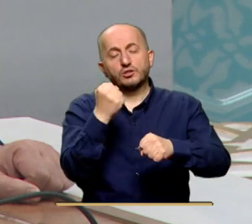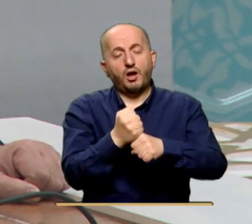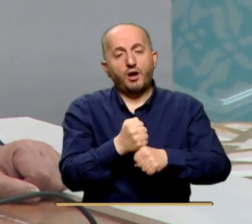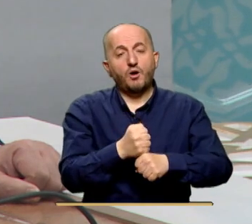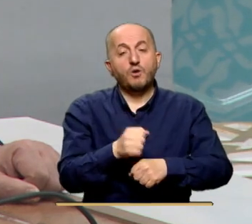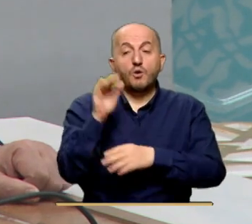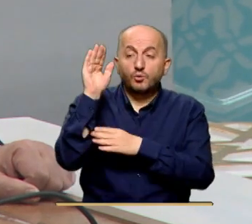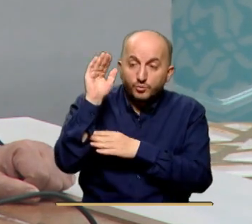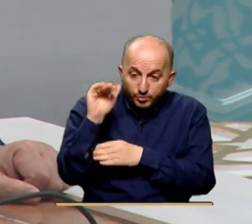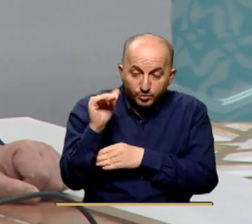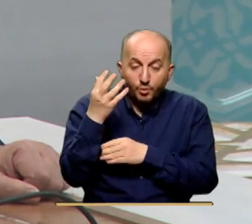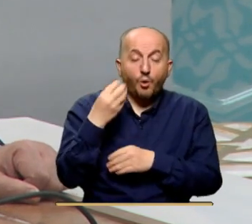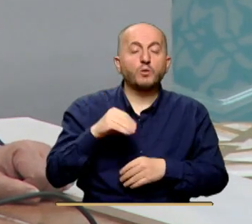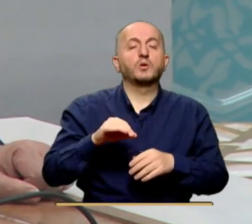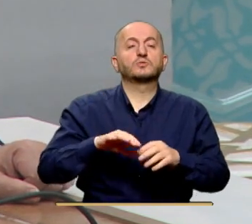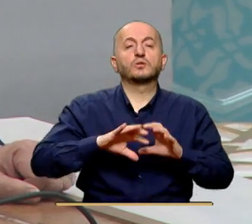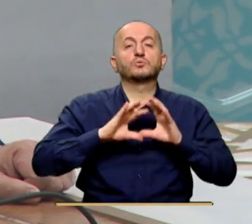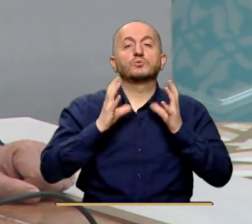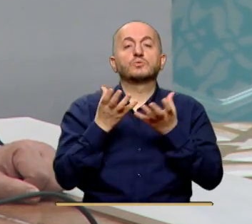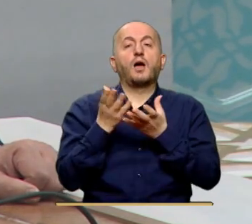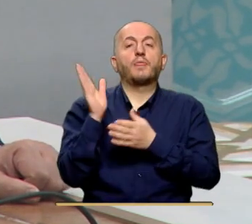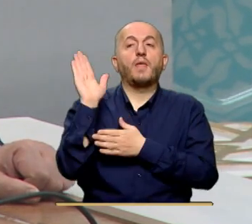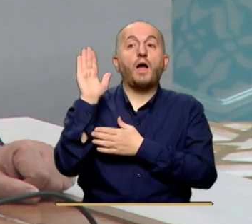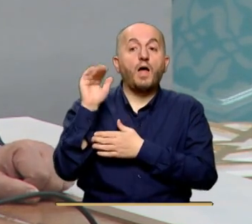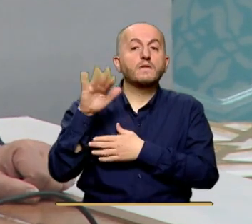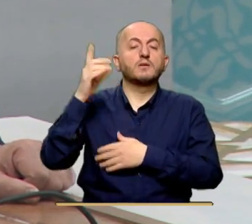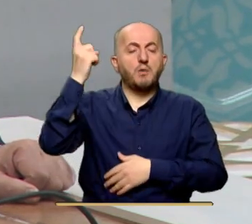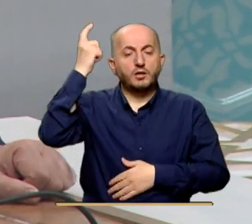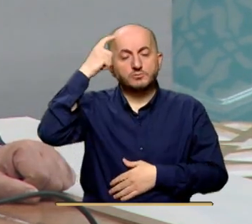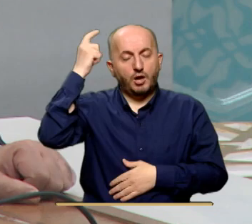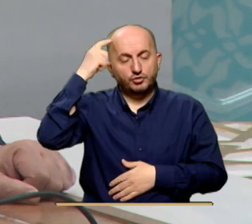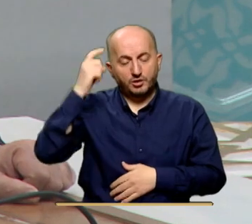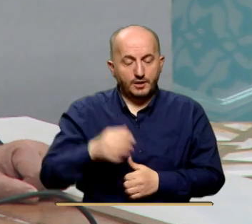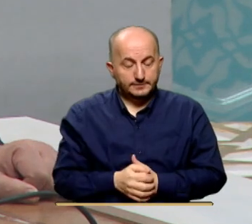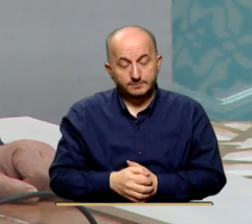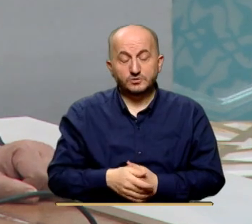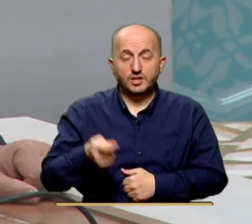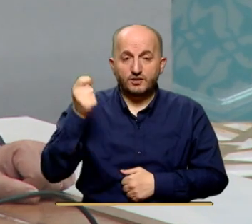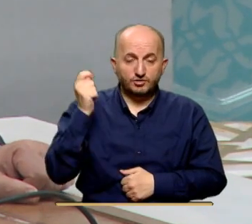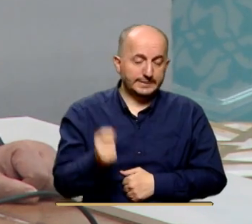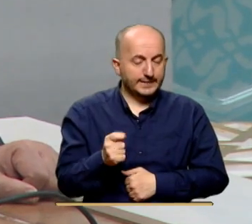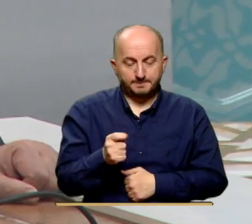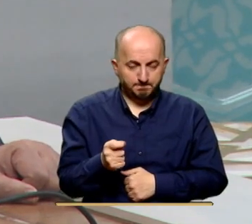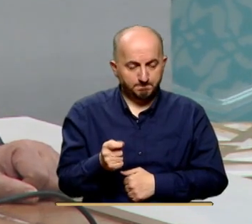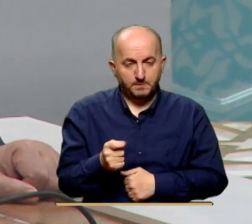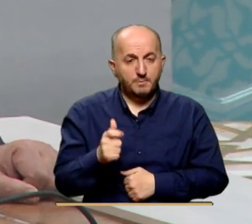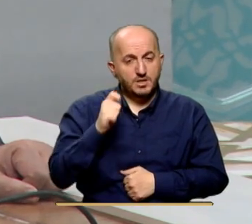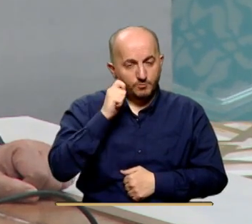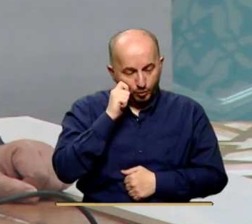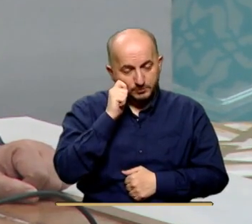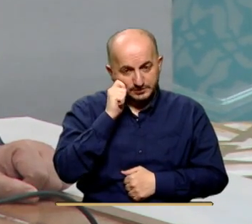ruku olmasa dünyada eğilmez başlar. Hakikaten bir